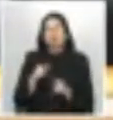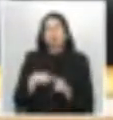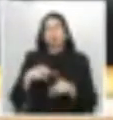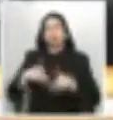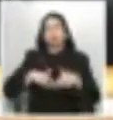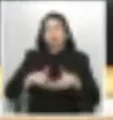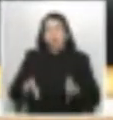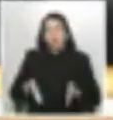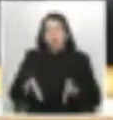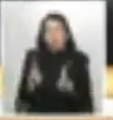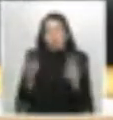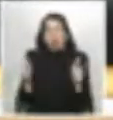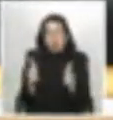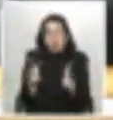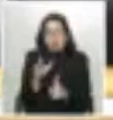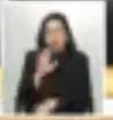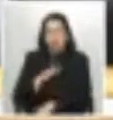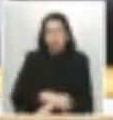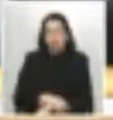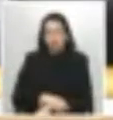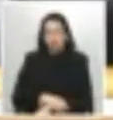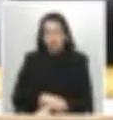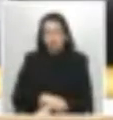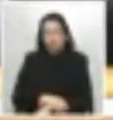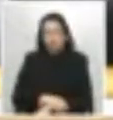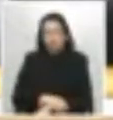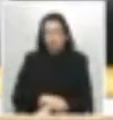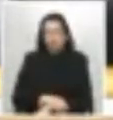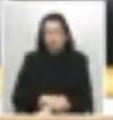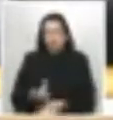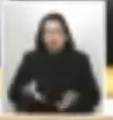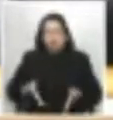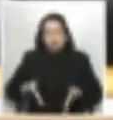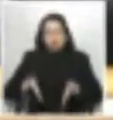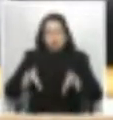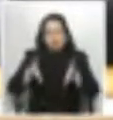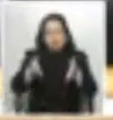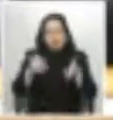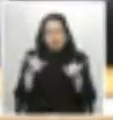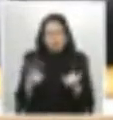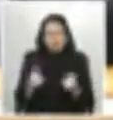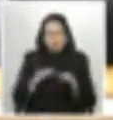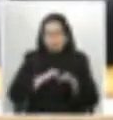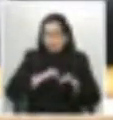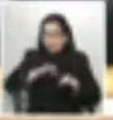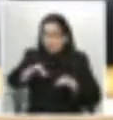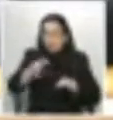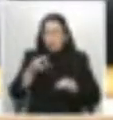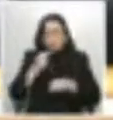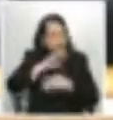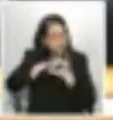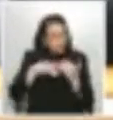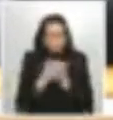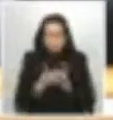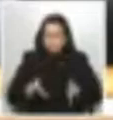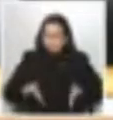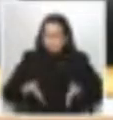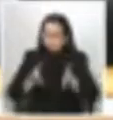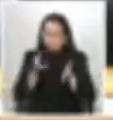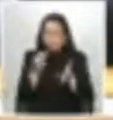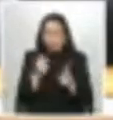อยากถามท่านรัฐมนตรีว่าวันนี้น่ะทางหลวงชนบทเราทั้งหมดเนี่ยมีอยู่กี่กิโลแล้วก็ที่